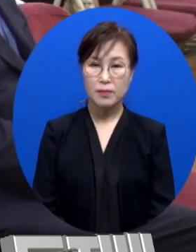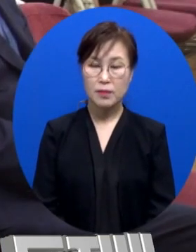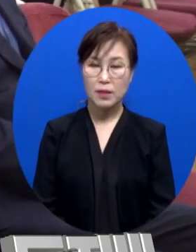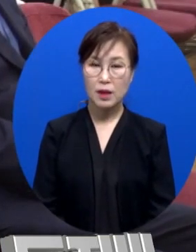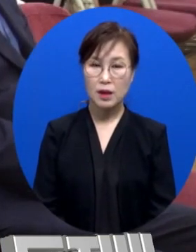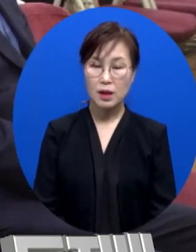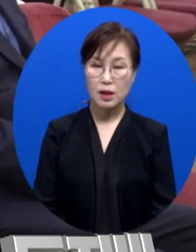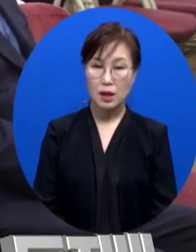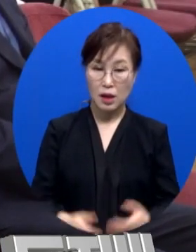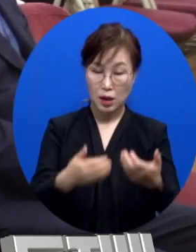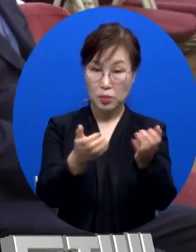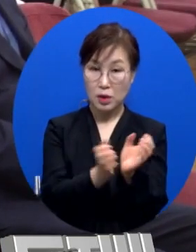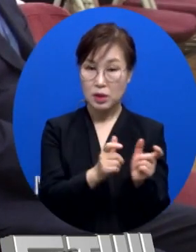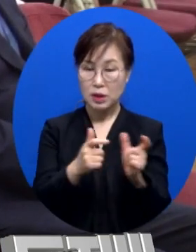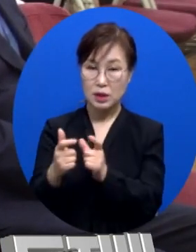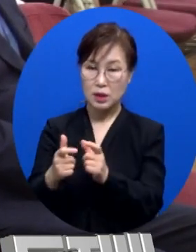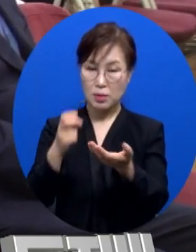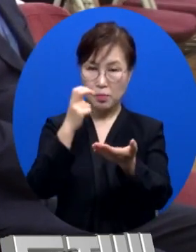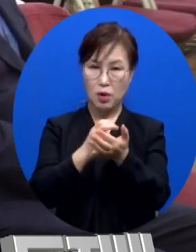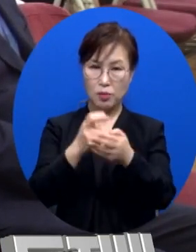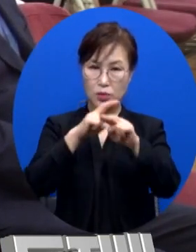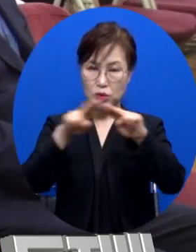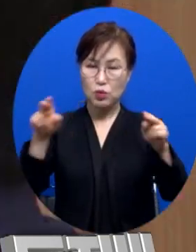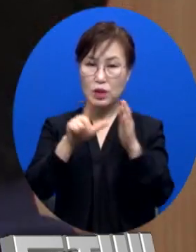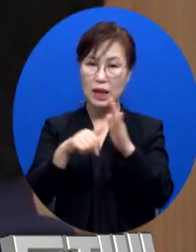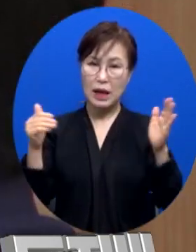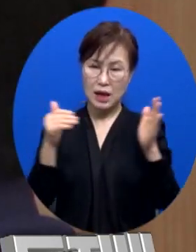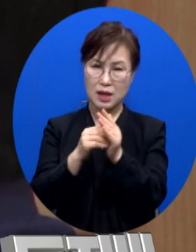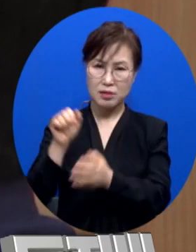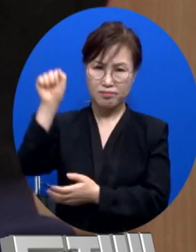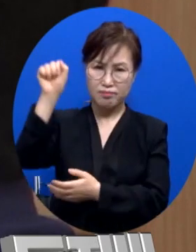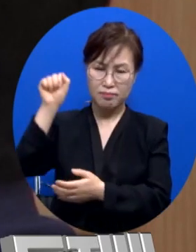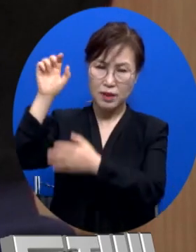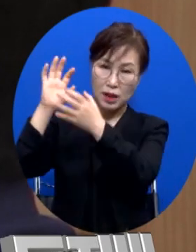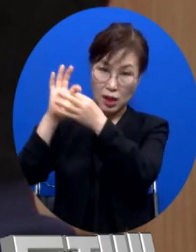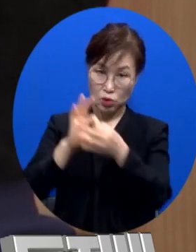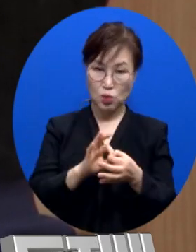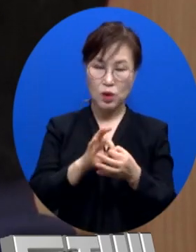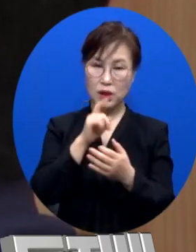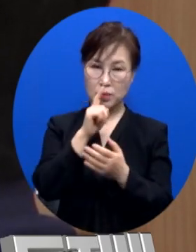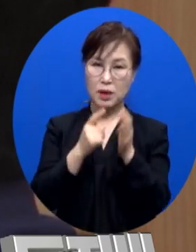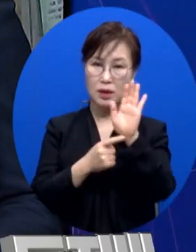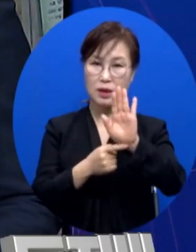미션 네트워크 등은 법안을 철회할 때까지 투쟁을 이어나가겠다고 밝혔습니다.